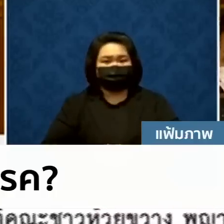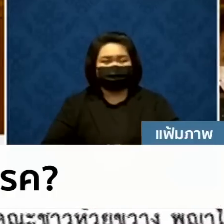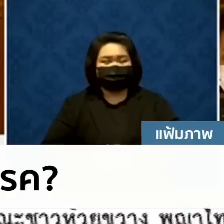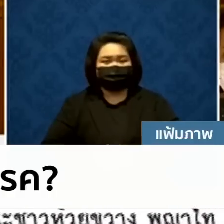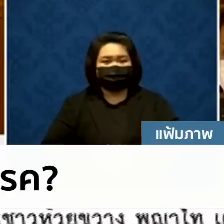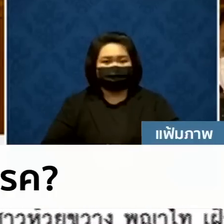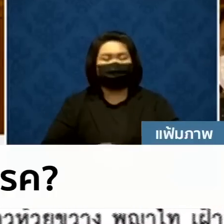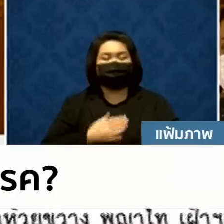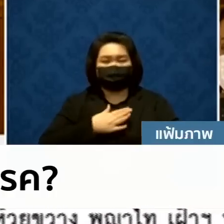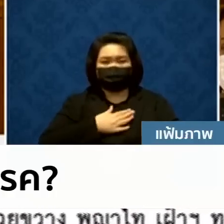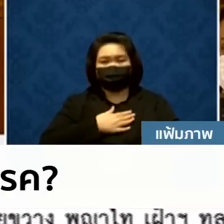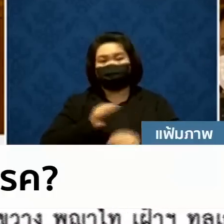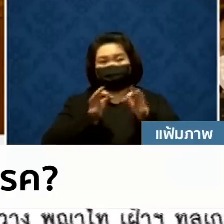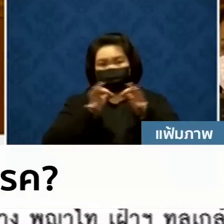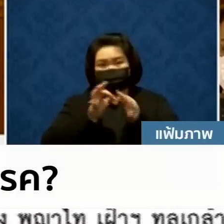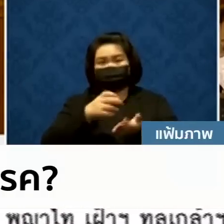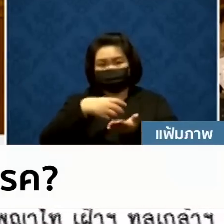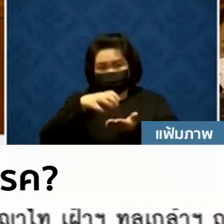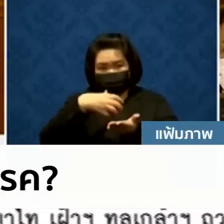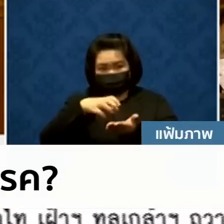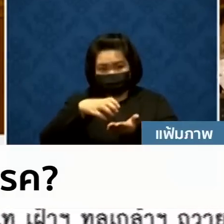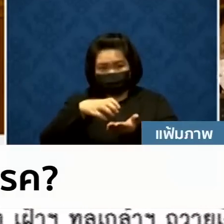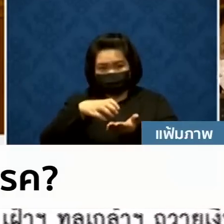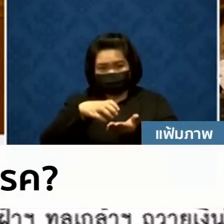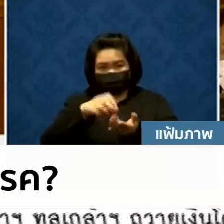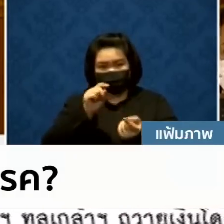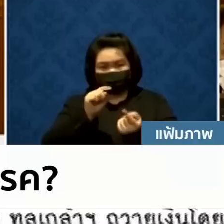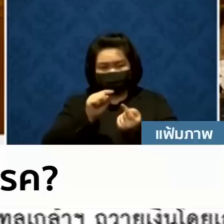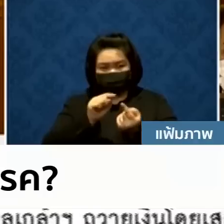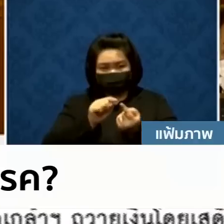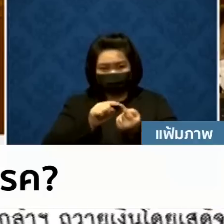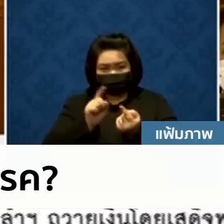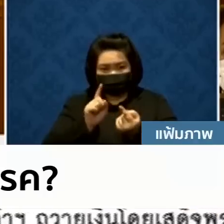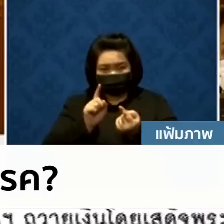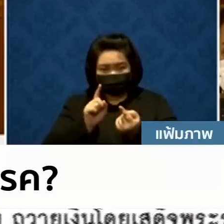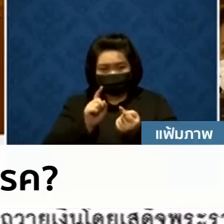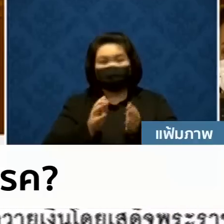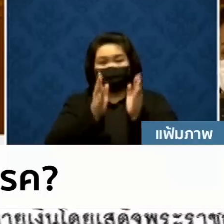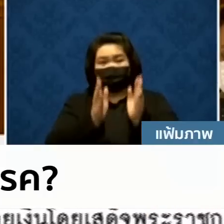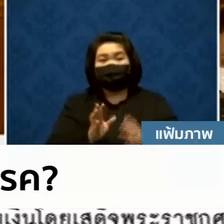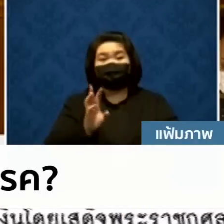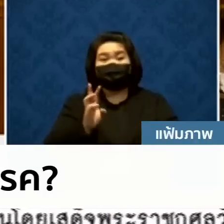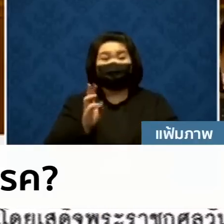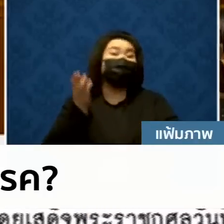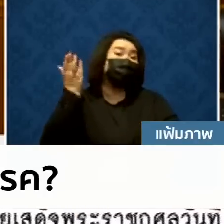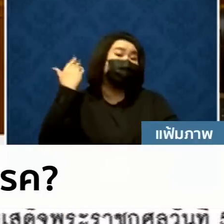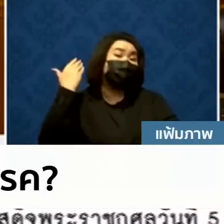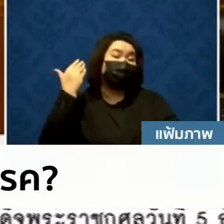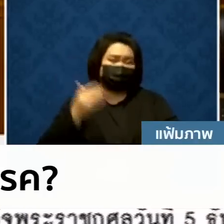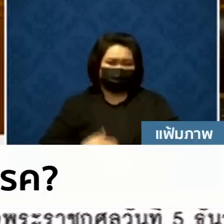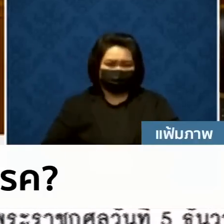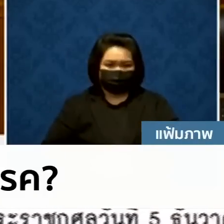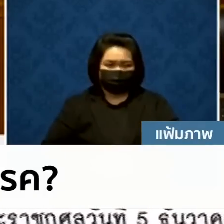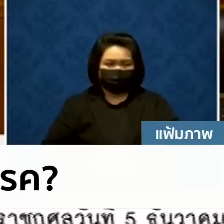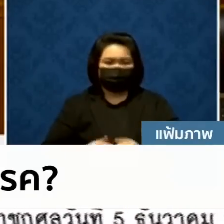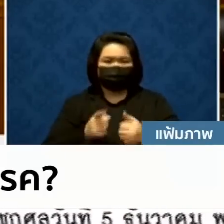เมื่อขายไปแล้วย่อมไม่รู้เรื่องที่หจก.บุรีเจริญไปประมูลงานของกระทรวงคมนาคมที่ตัวเองเป็นรัฐมนตรีและ